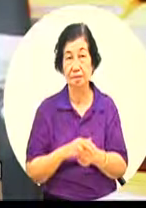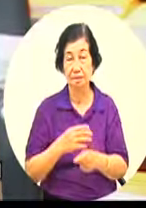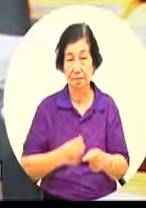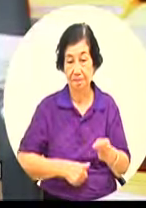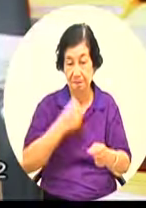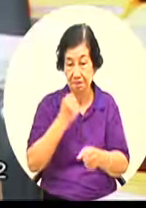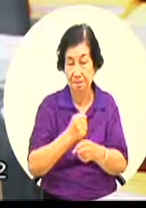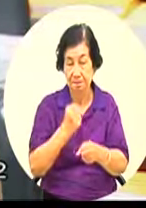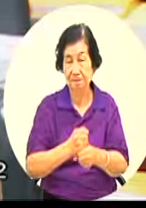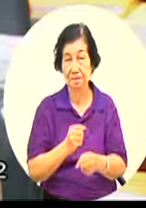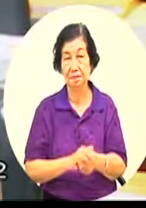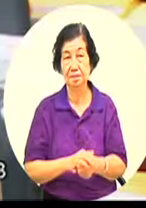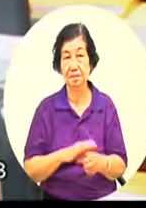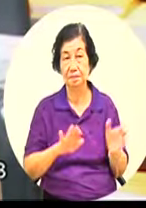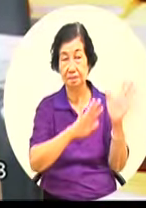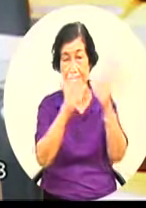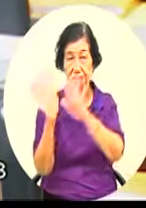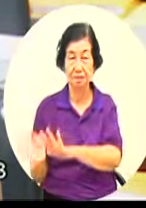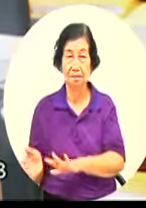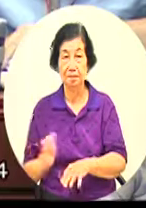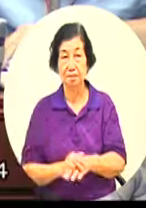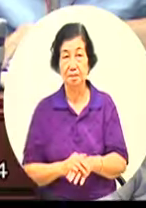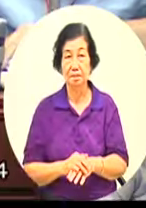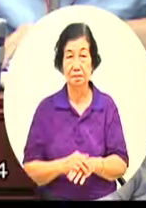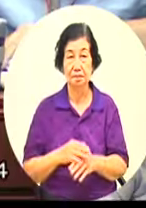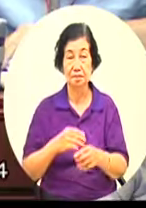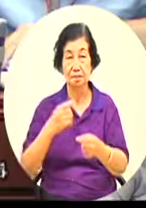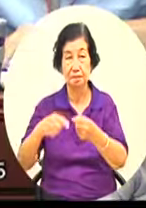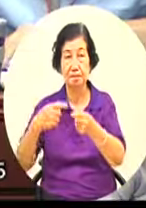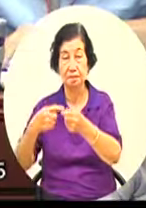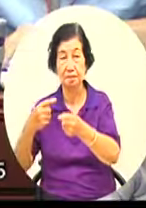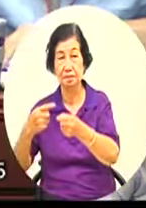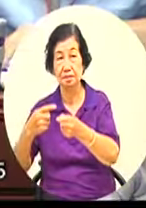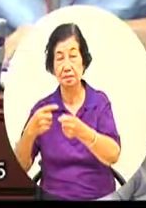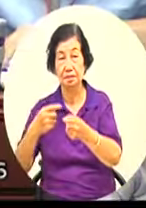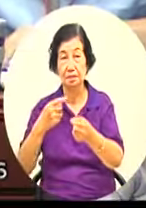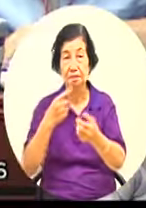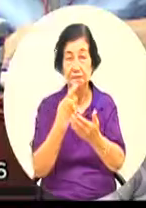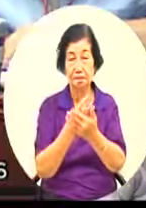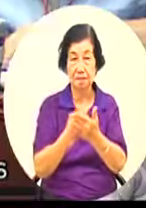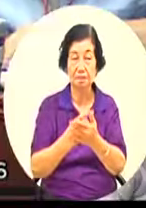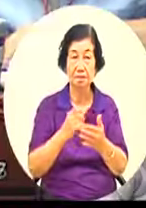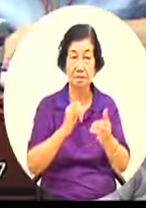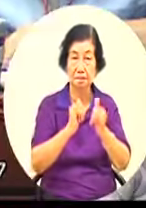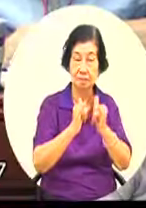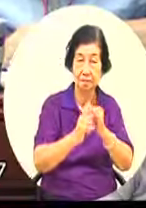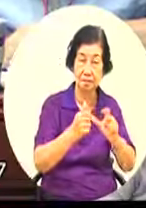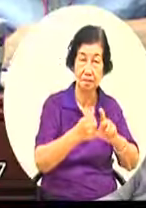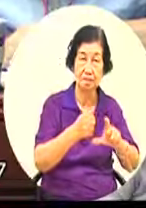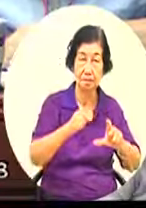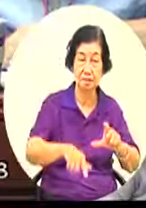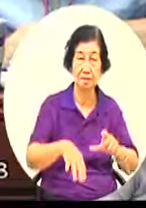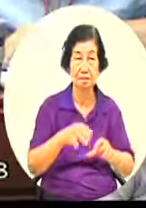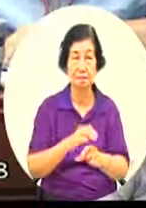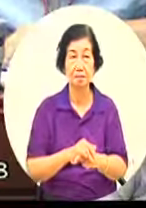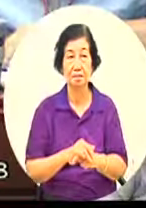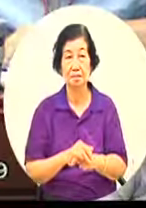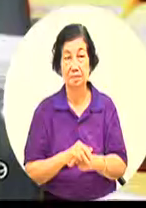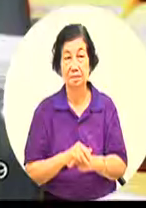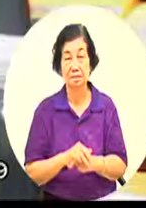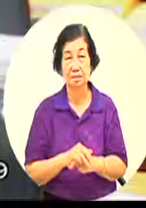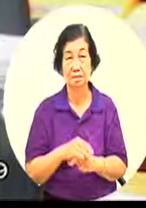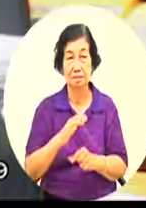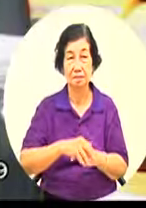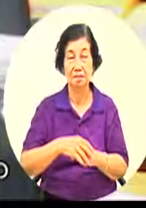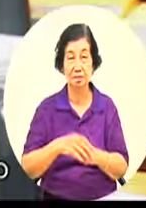行吗？ 我们对于每一个社区的访视是确实的，所以民意社区它每一年 它每年就是朝阳市的相片就